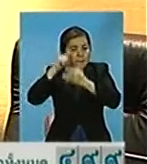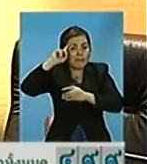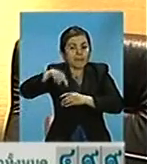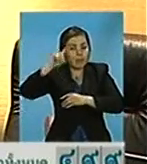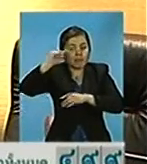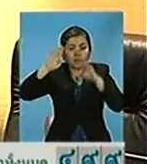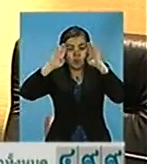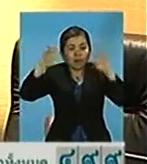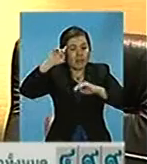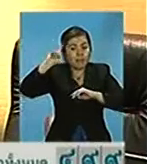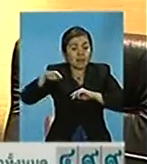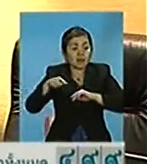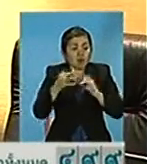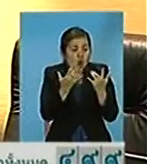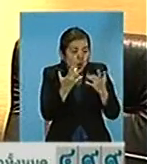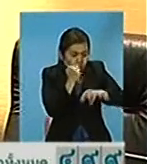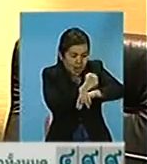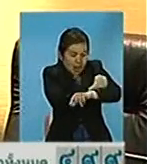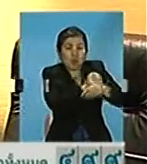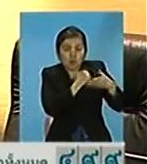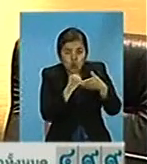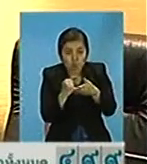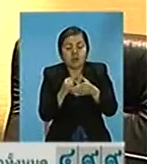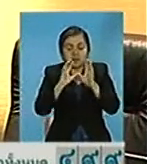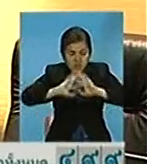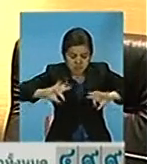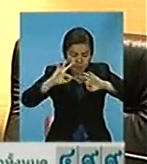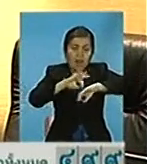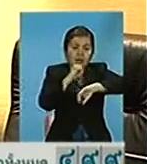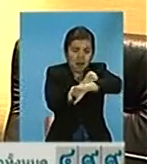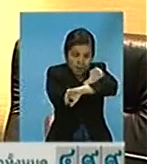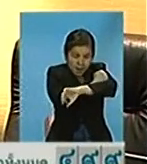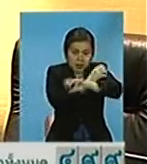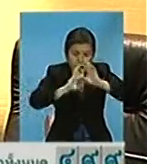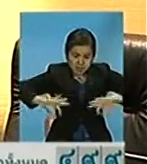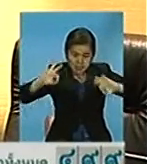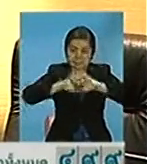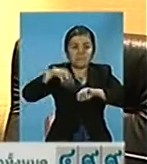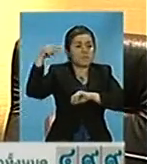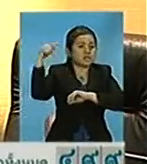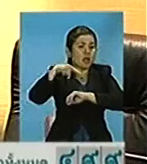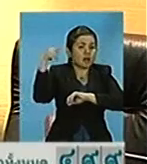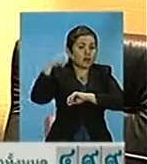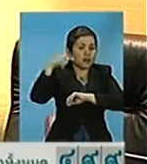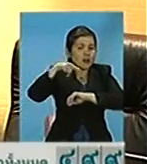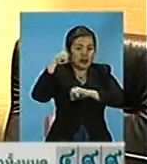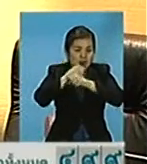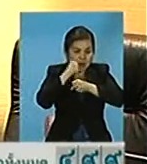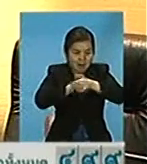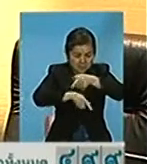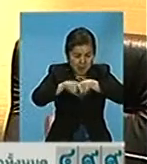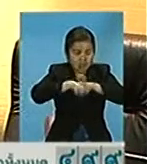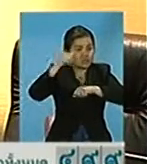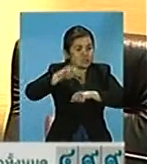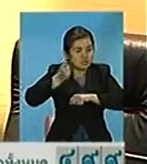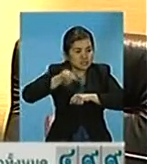อกครับก็ต้องอาศัยแรงงานทั้งนั้นฉะนั้นแรงงานชาวสวนยางจึงมีสิทธิพิเศษในทางปฏิบัติจริงๆมีสิทธิพิ